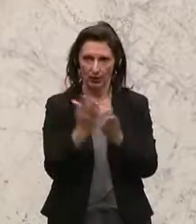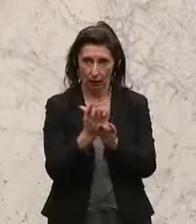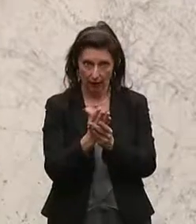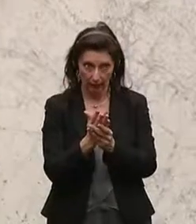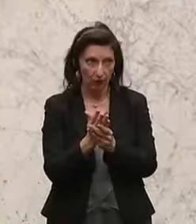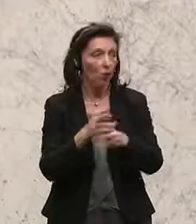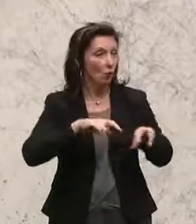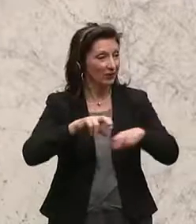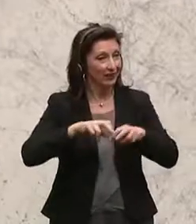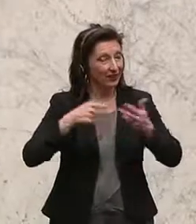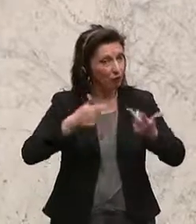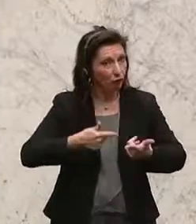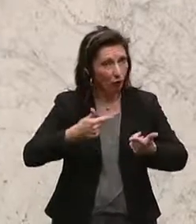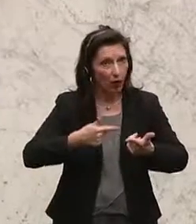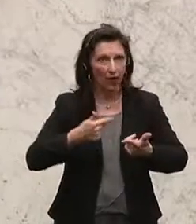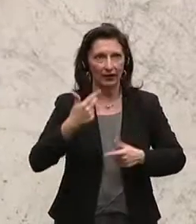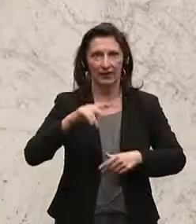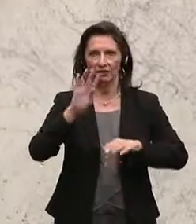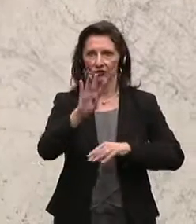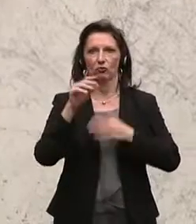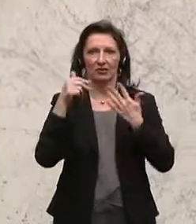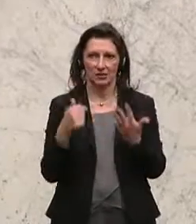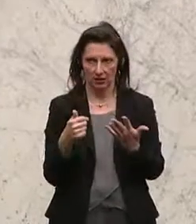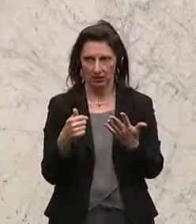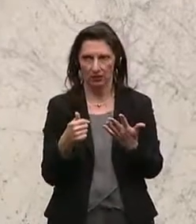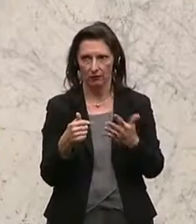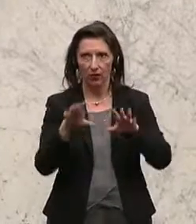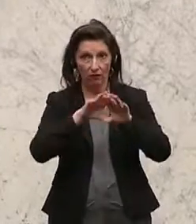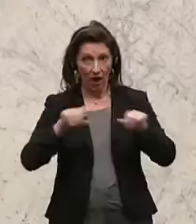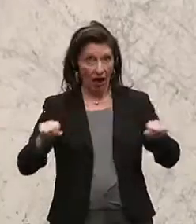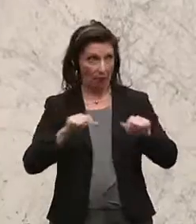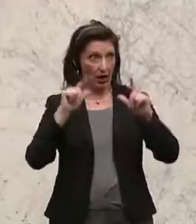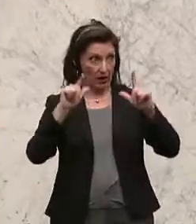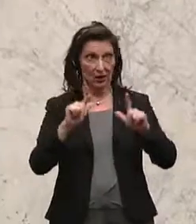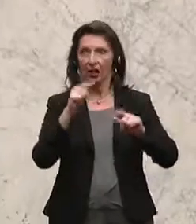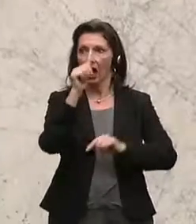der NEOS, die eine Reform des Finanzausgleichs mit Entflechtung der